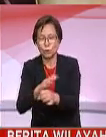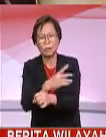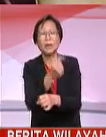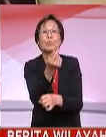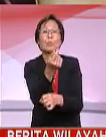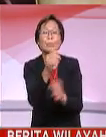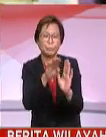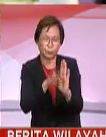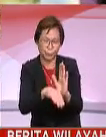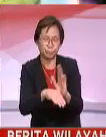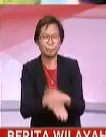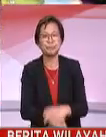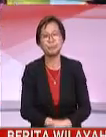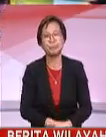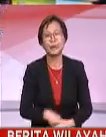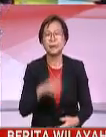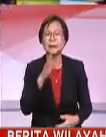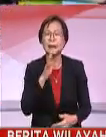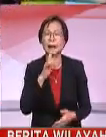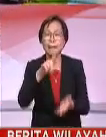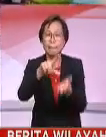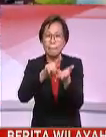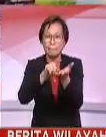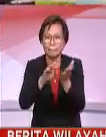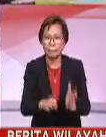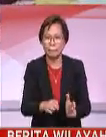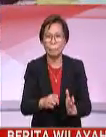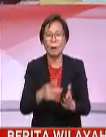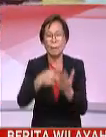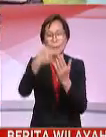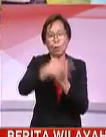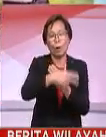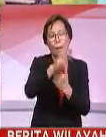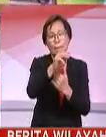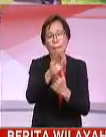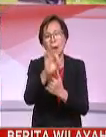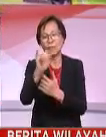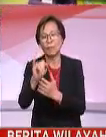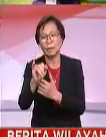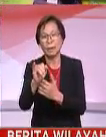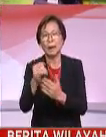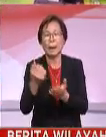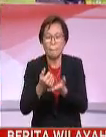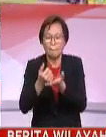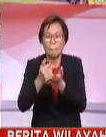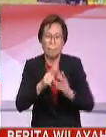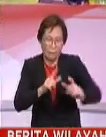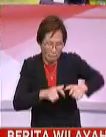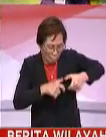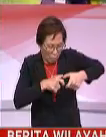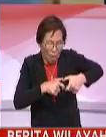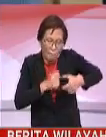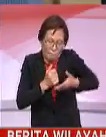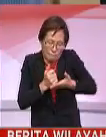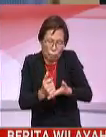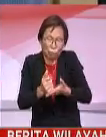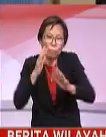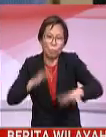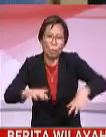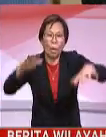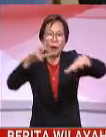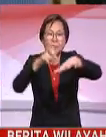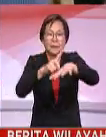yang berpatutan. Beliau bercakap kepada pemerintah selepas program MAFI prihatin bantuan banjir tahun 2021 di